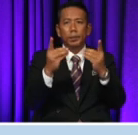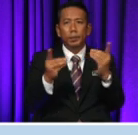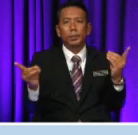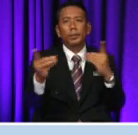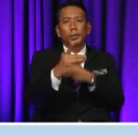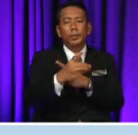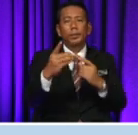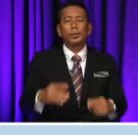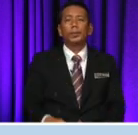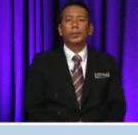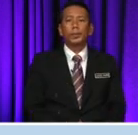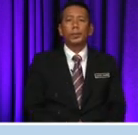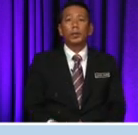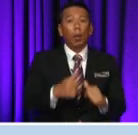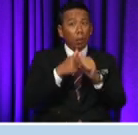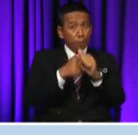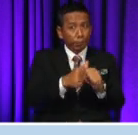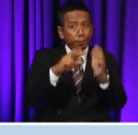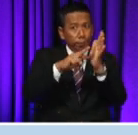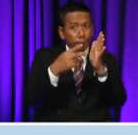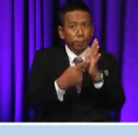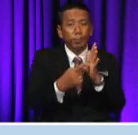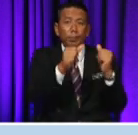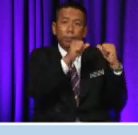kepada tafsiran ekonomi